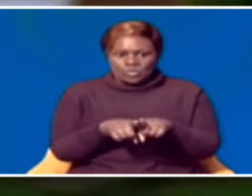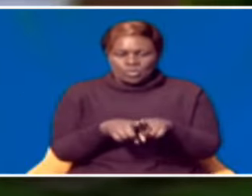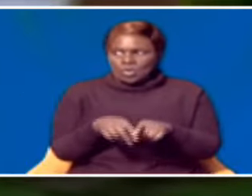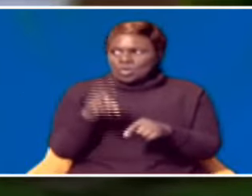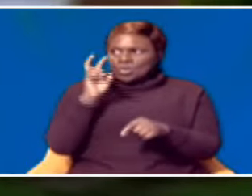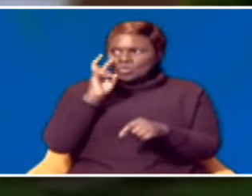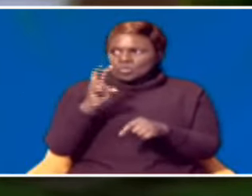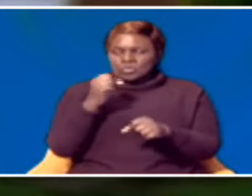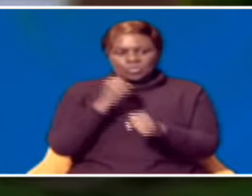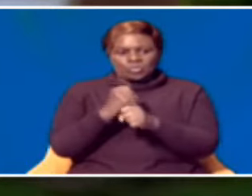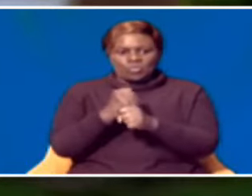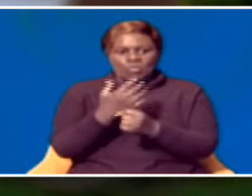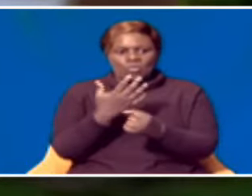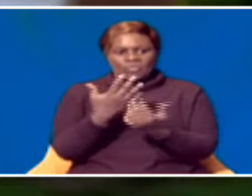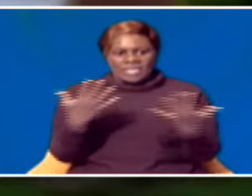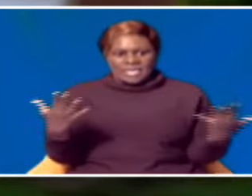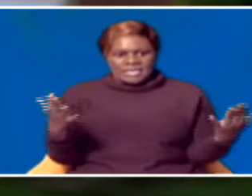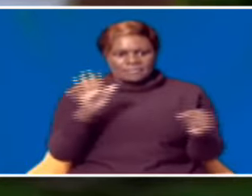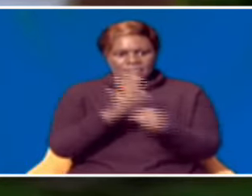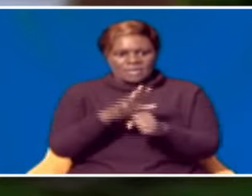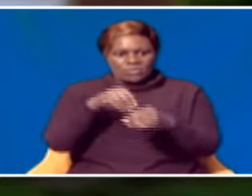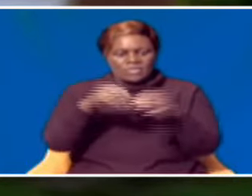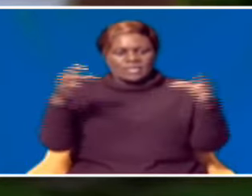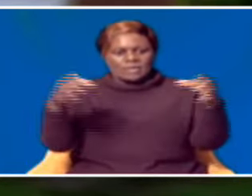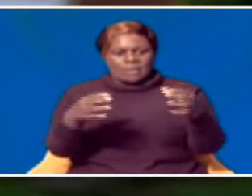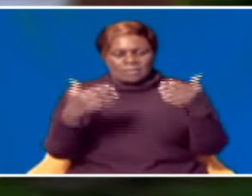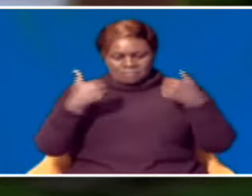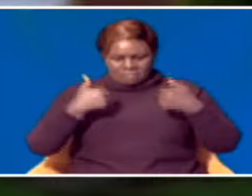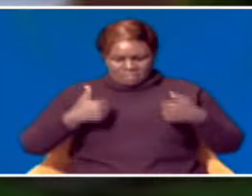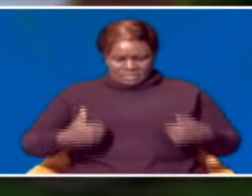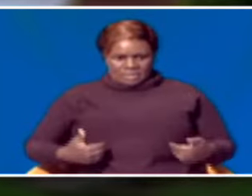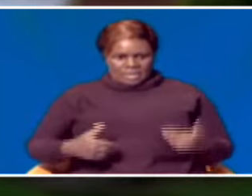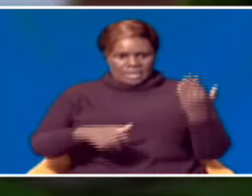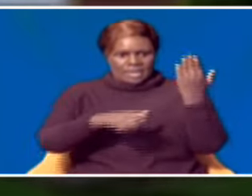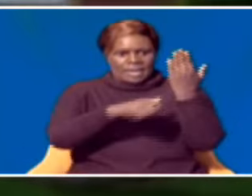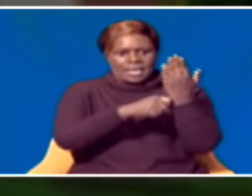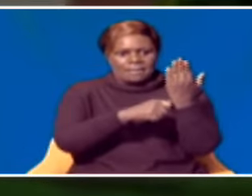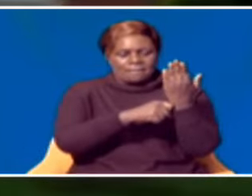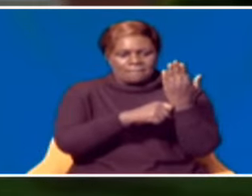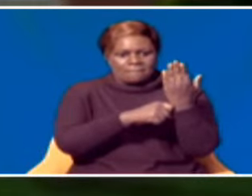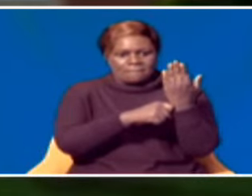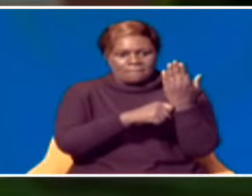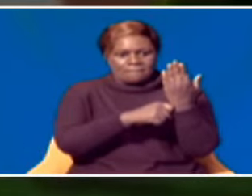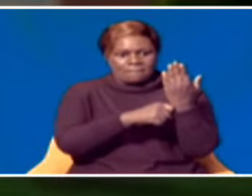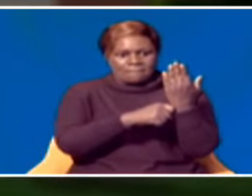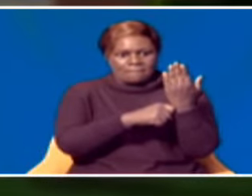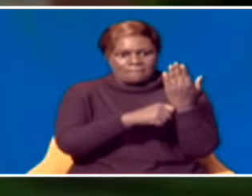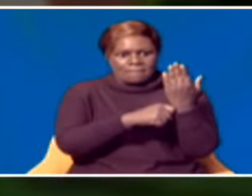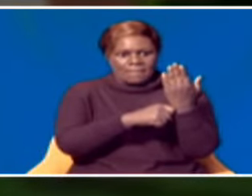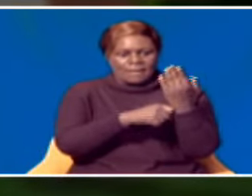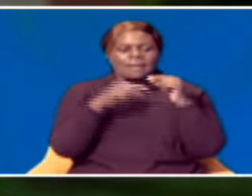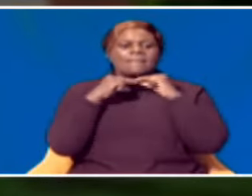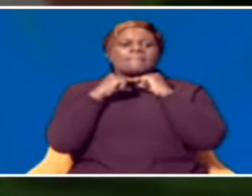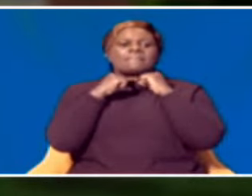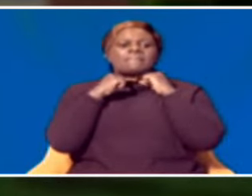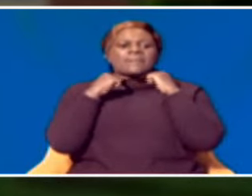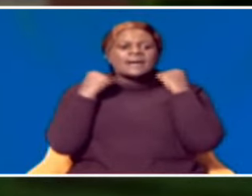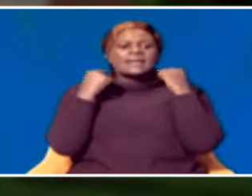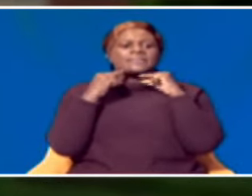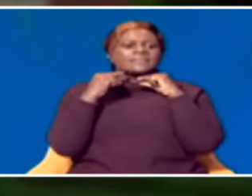unaona unafanya vitu vingi katika jamii. Naam. So mimi kwa majina naitwa Pastor